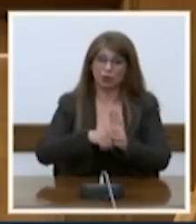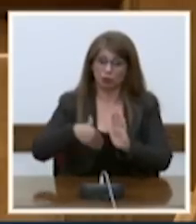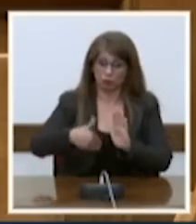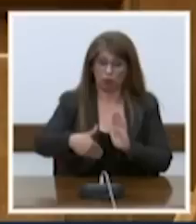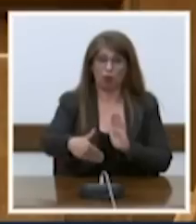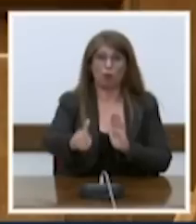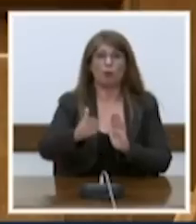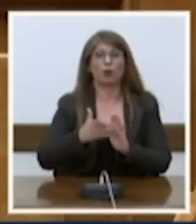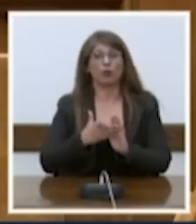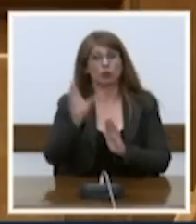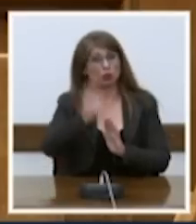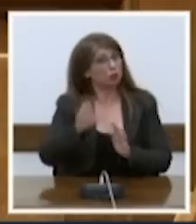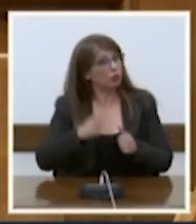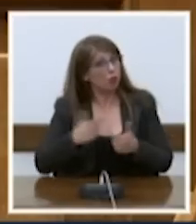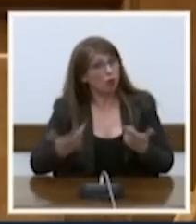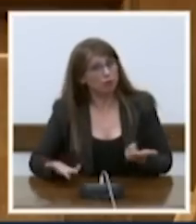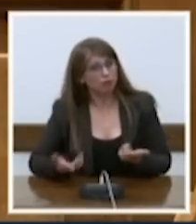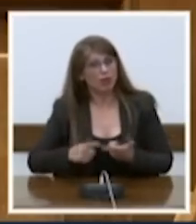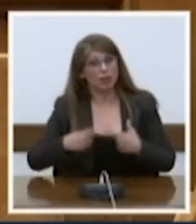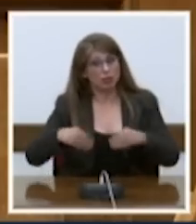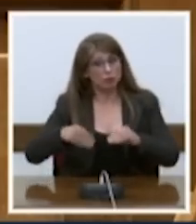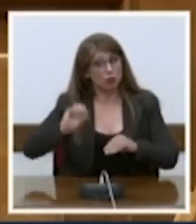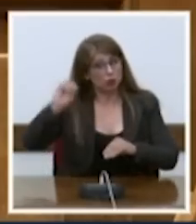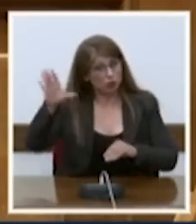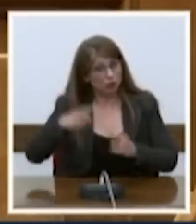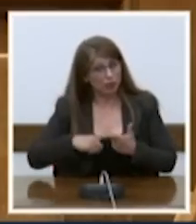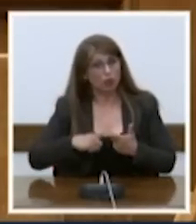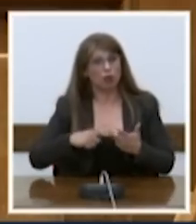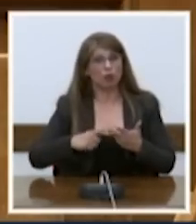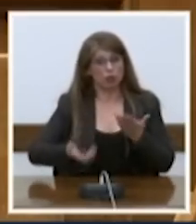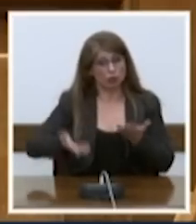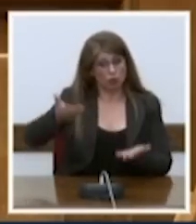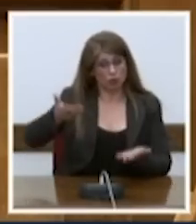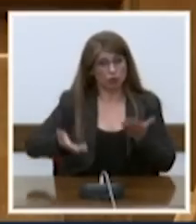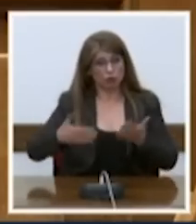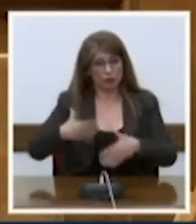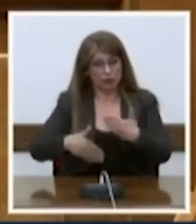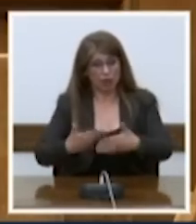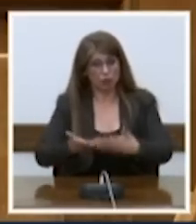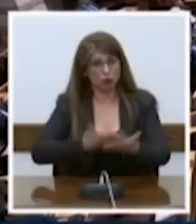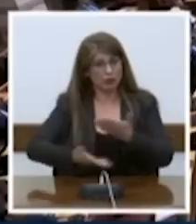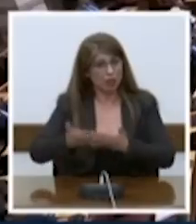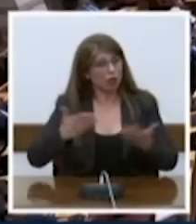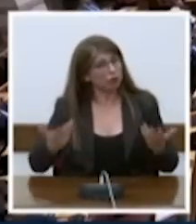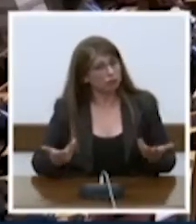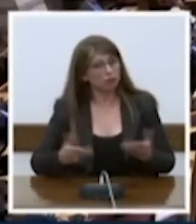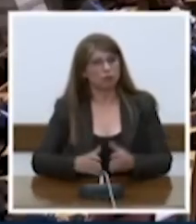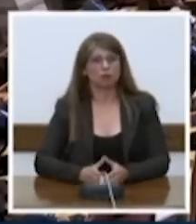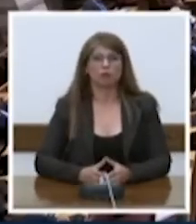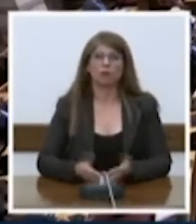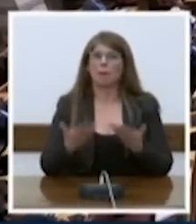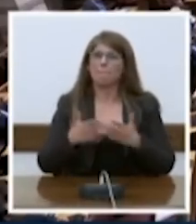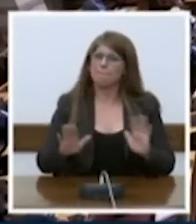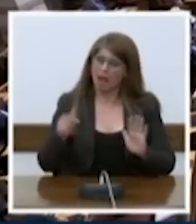διάστημα στον τουρισμό, στις εξαγωγές, στο ισοζύγιο τρεχουσών συναλλαγών? Ήδη